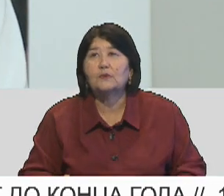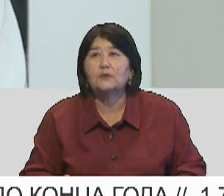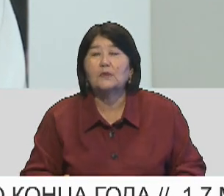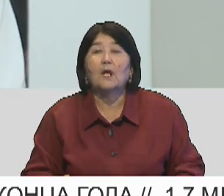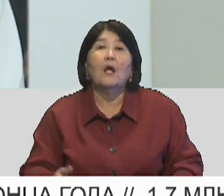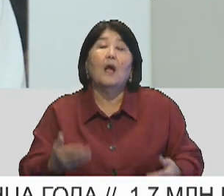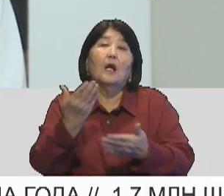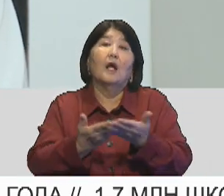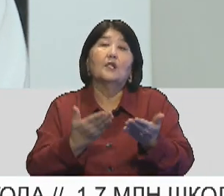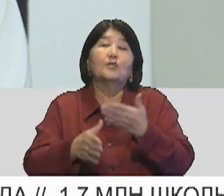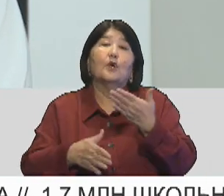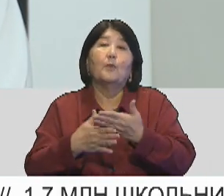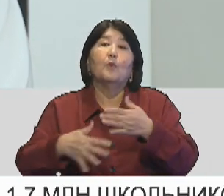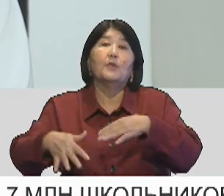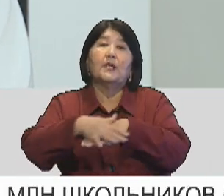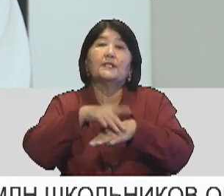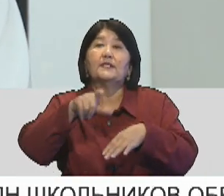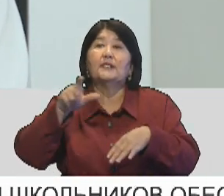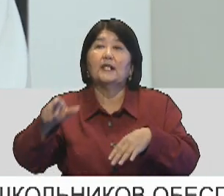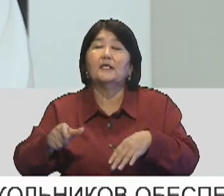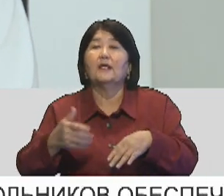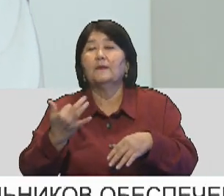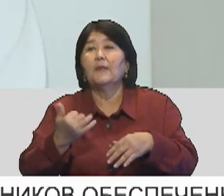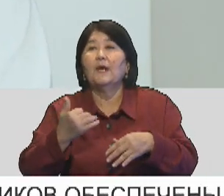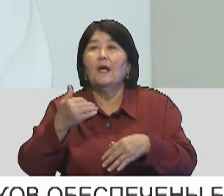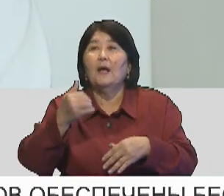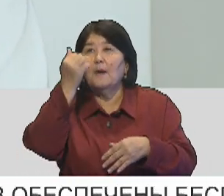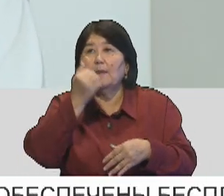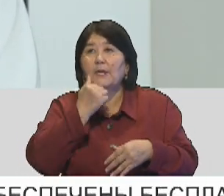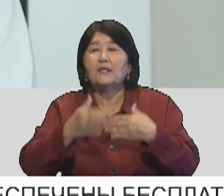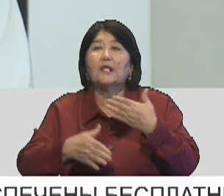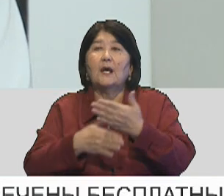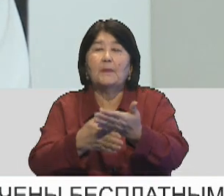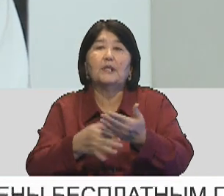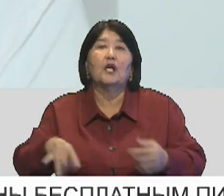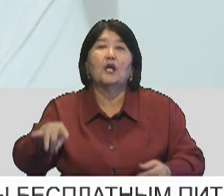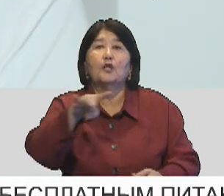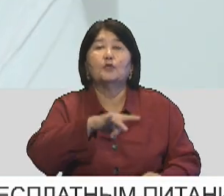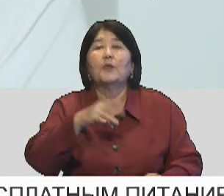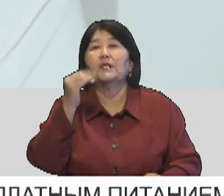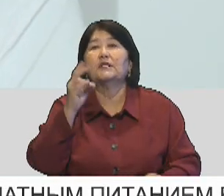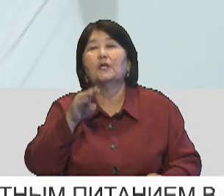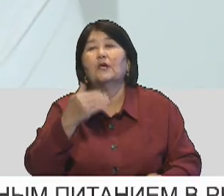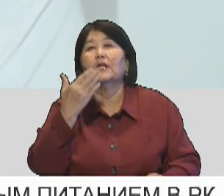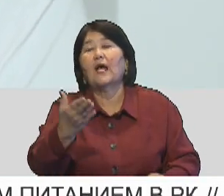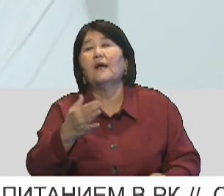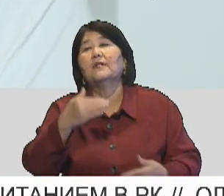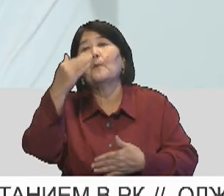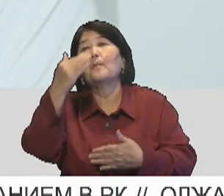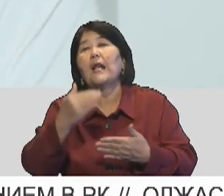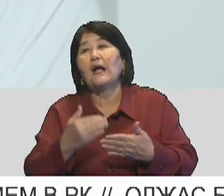помощь населению благодаря программе поддержки республиканских центров в рамках